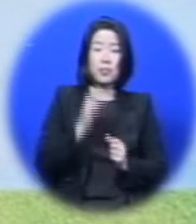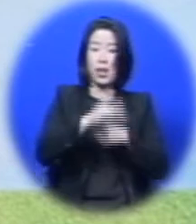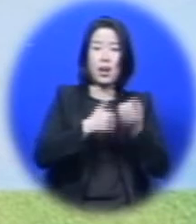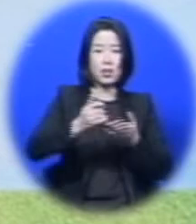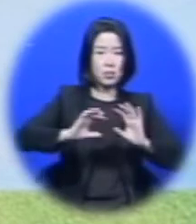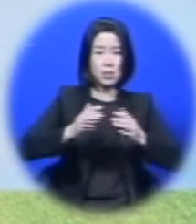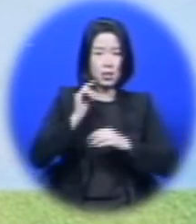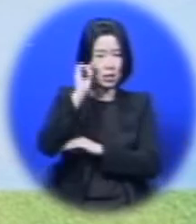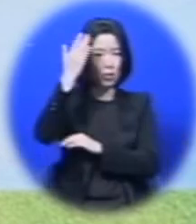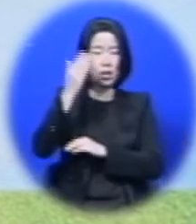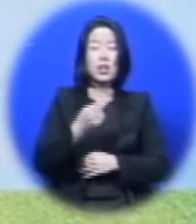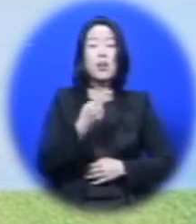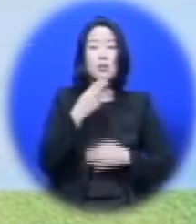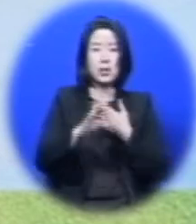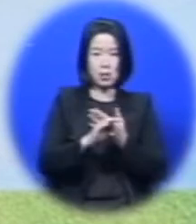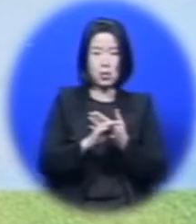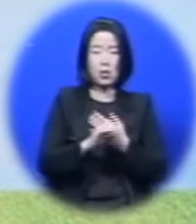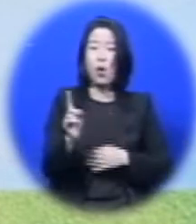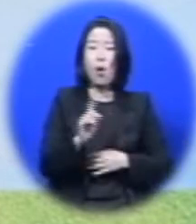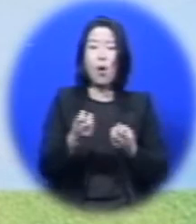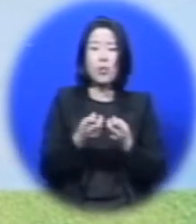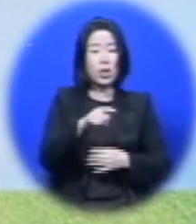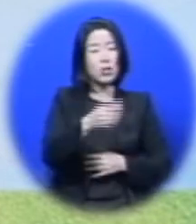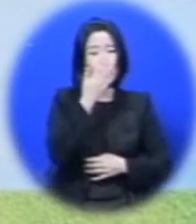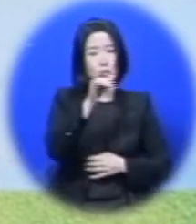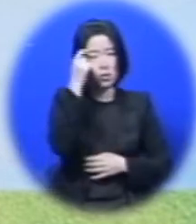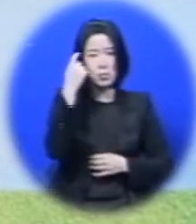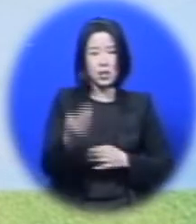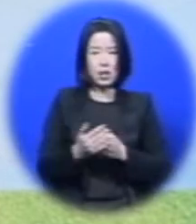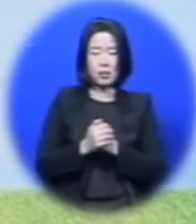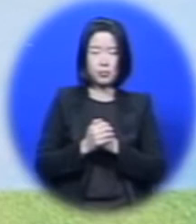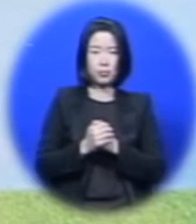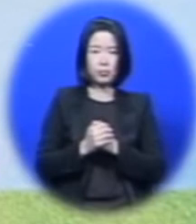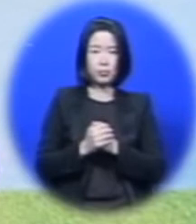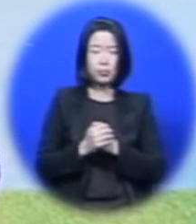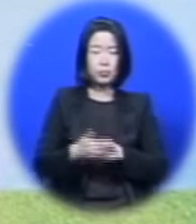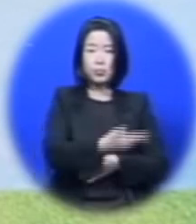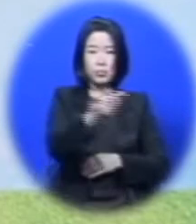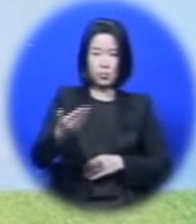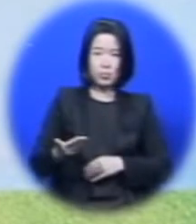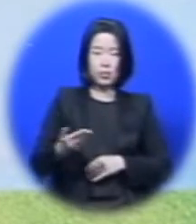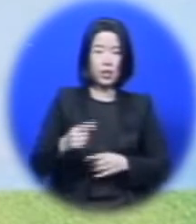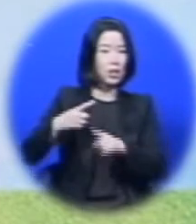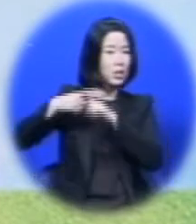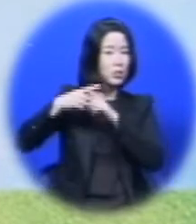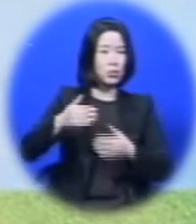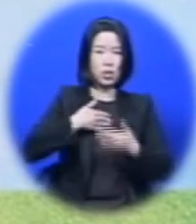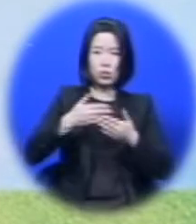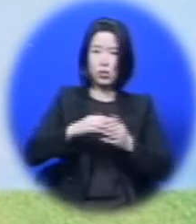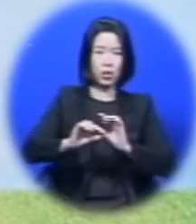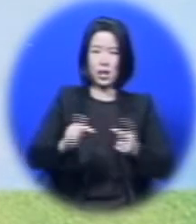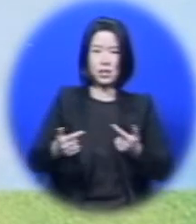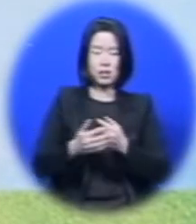하나님의 나라에 영광이 없다면 어떻게 그럴 수가 있겠습니까? 여러분, 순교가 두려운 게